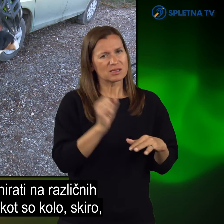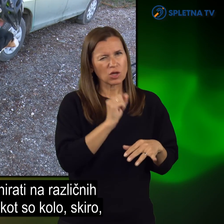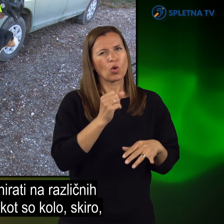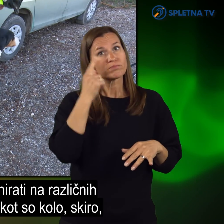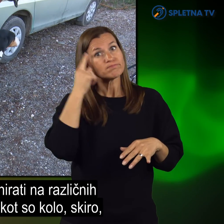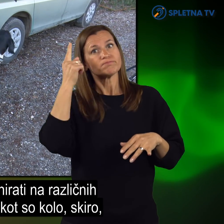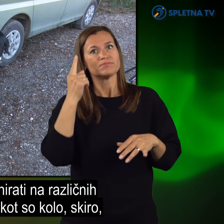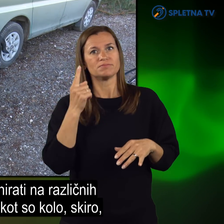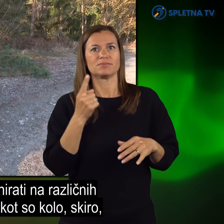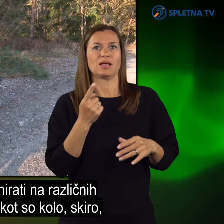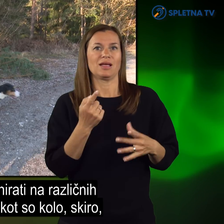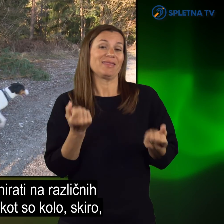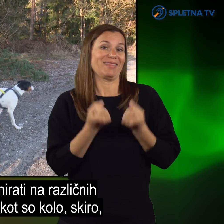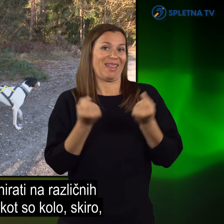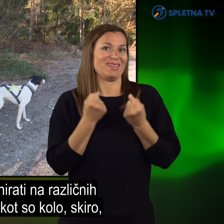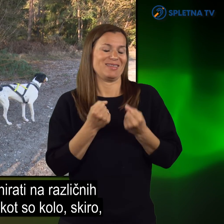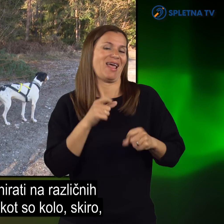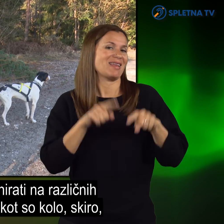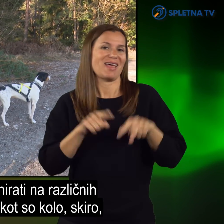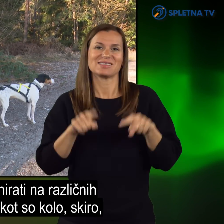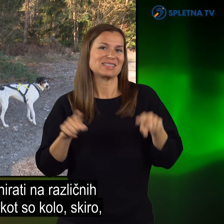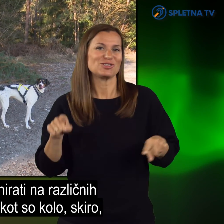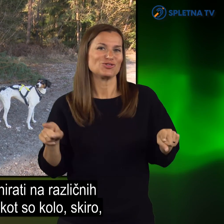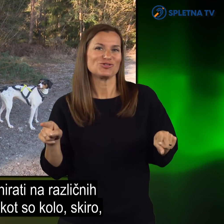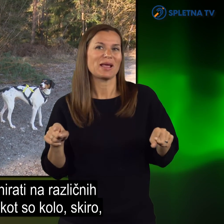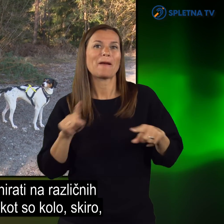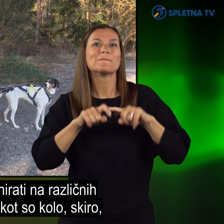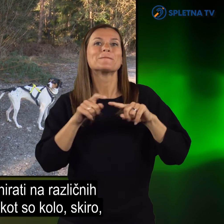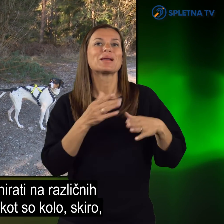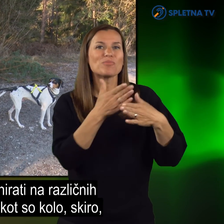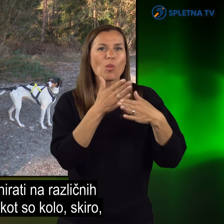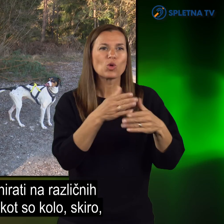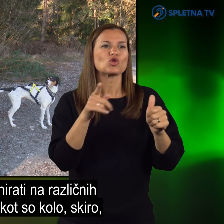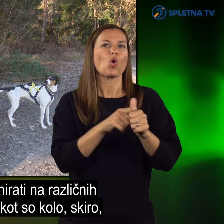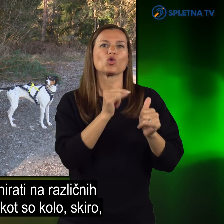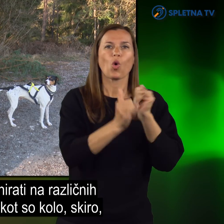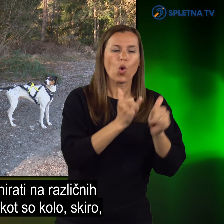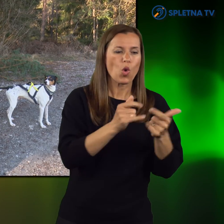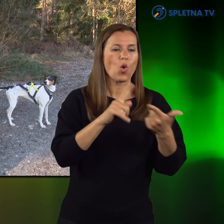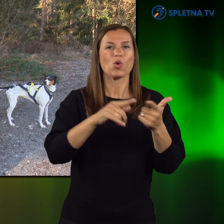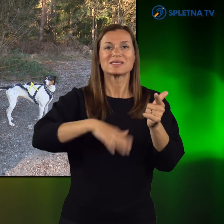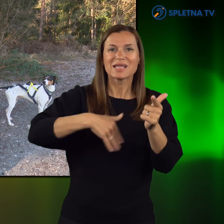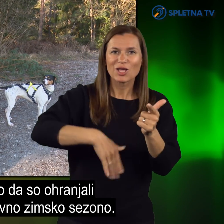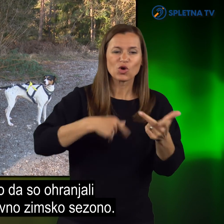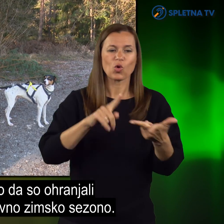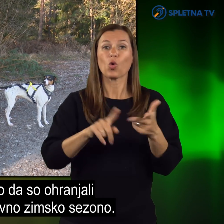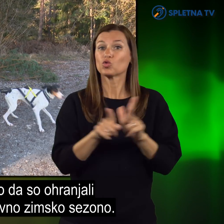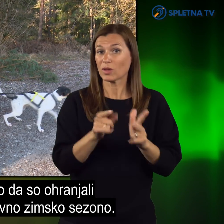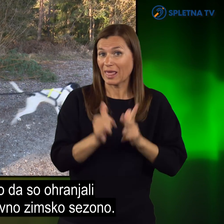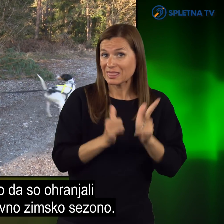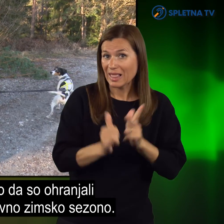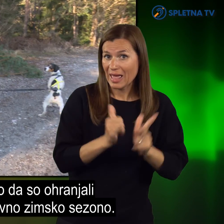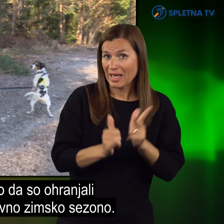na različnih teh, mi pravimo temu dryland pripomočkih, kolo, skiro, tudi